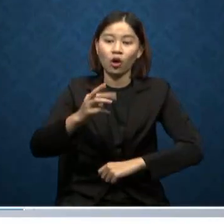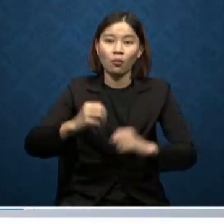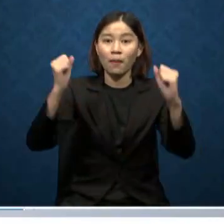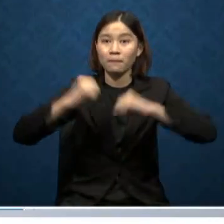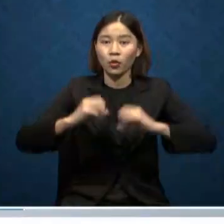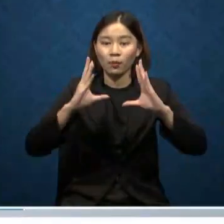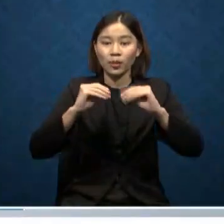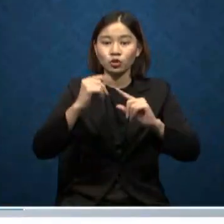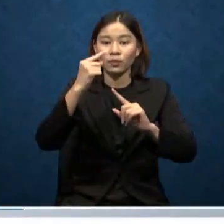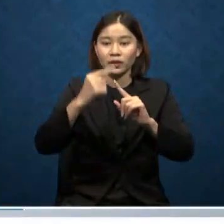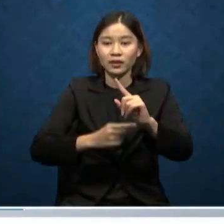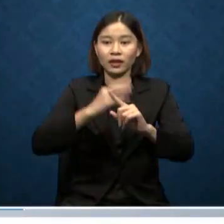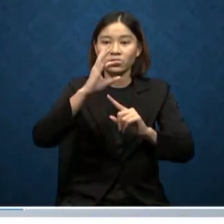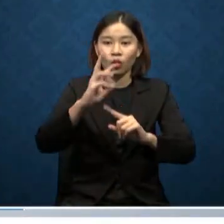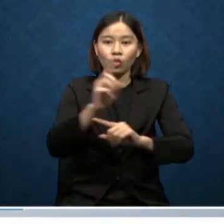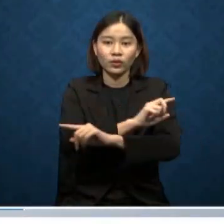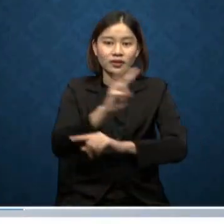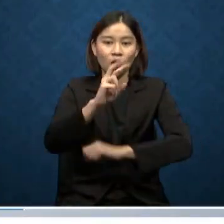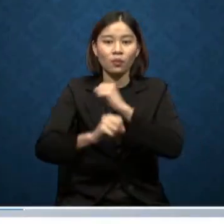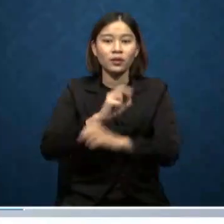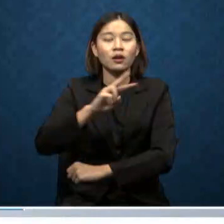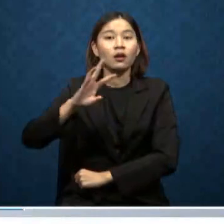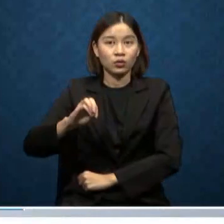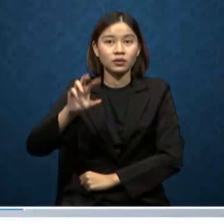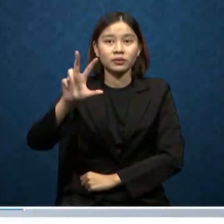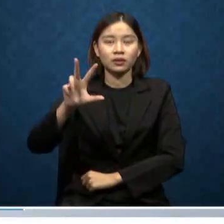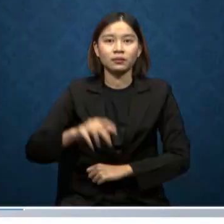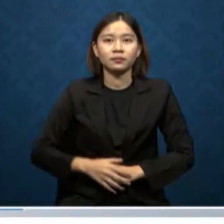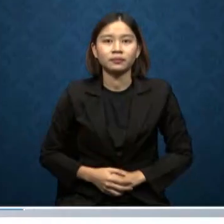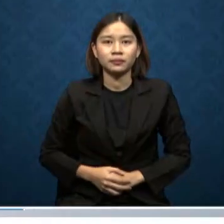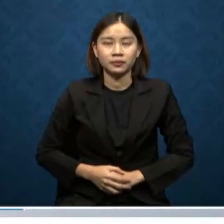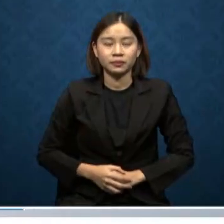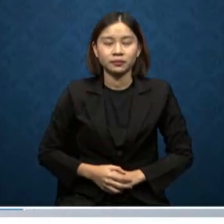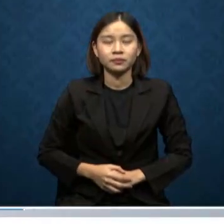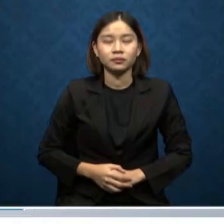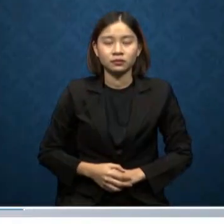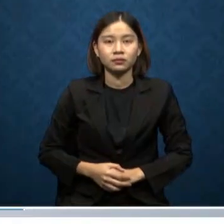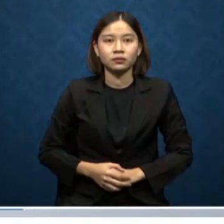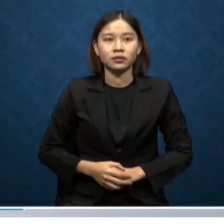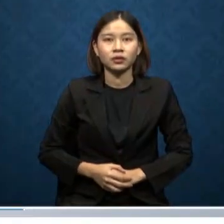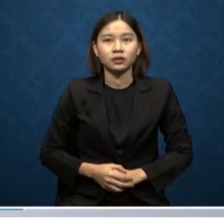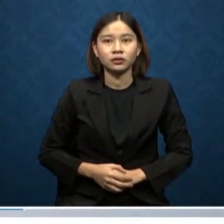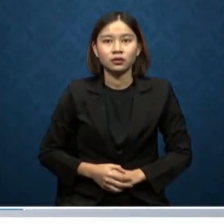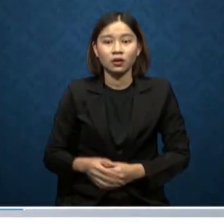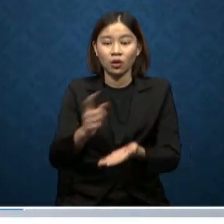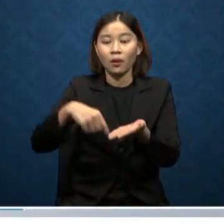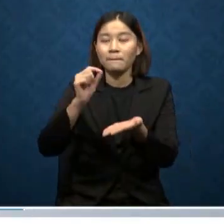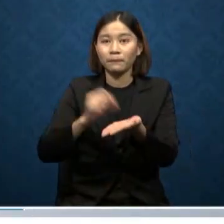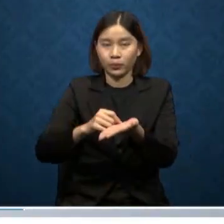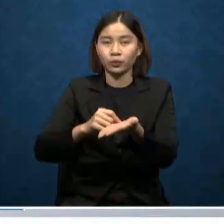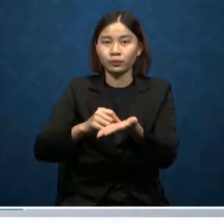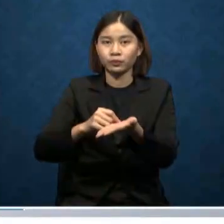ขวประชุมเมวัที่ 2 มทุนายน 2563 ครับซึ่งเมอได้รบการอนุมัติและ